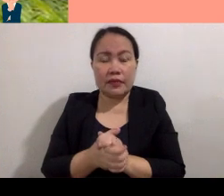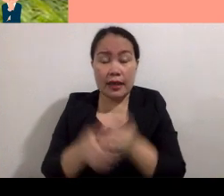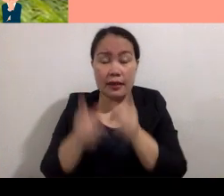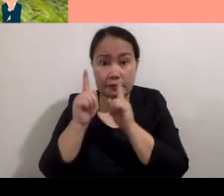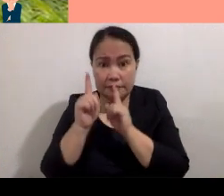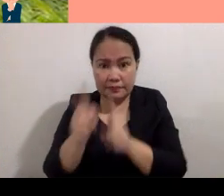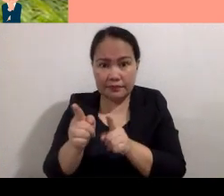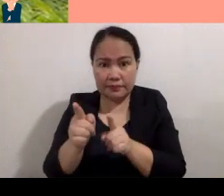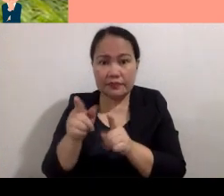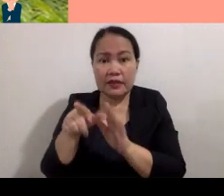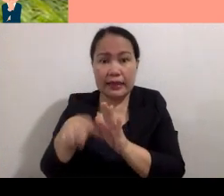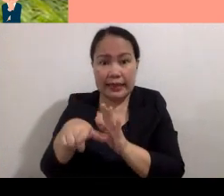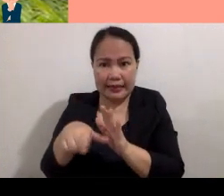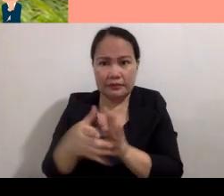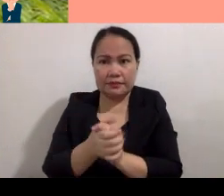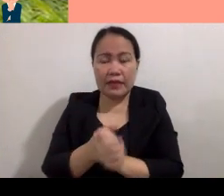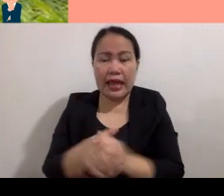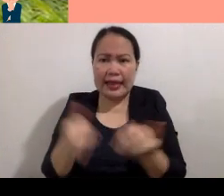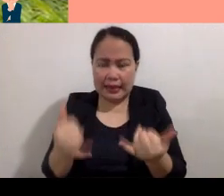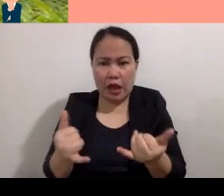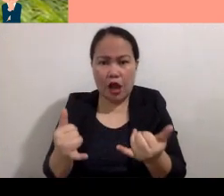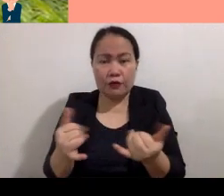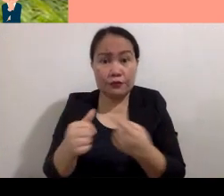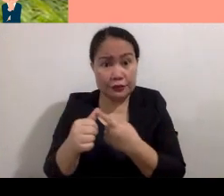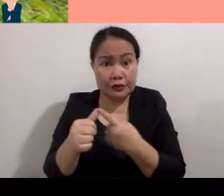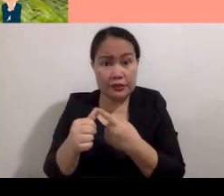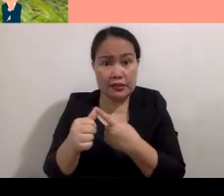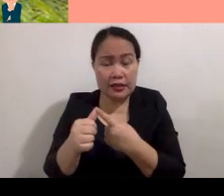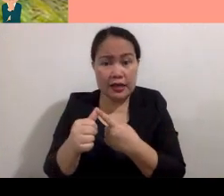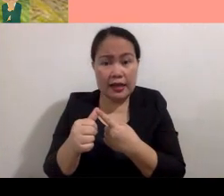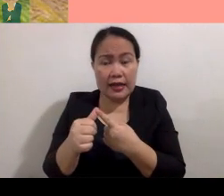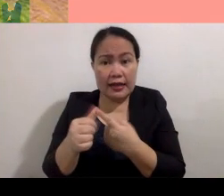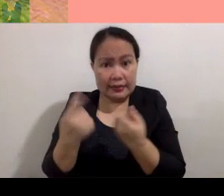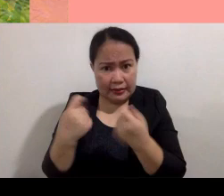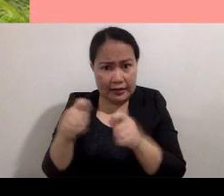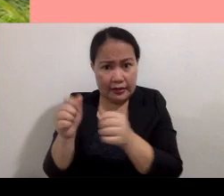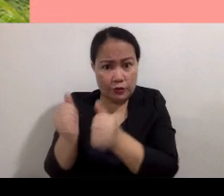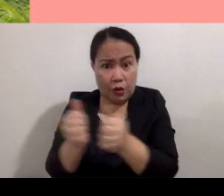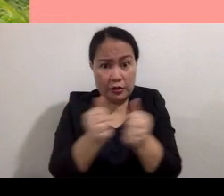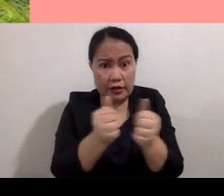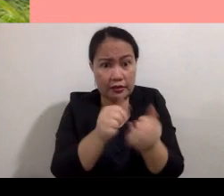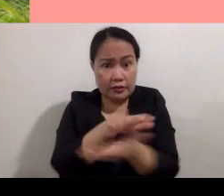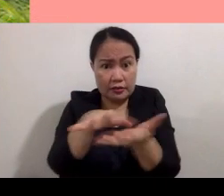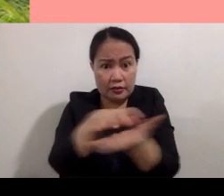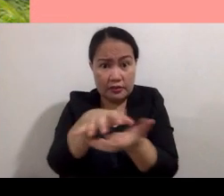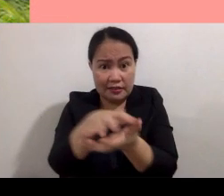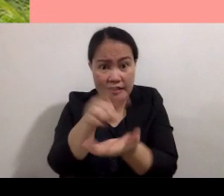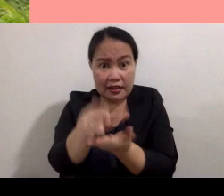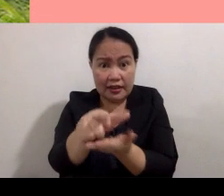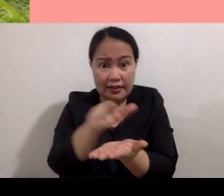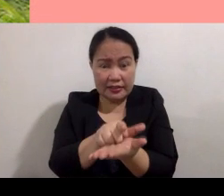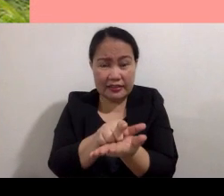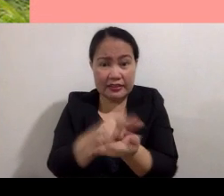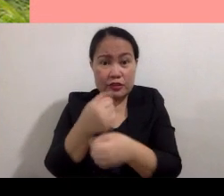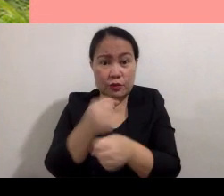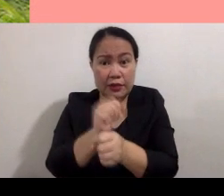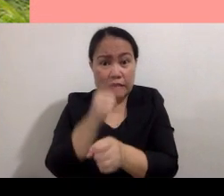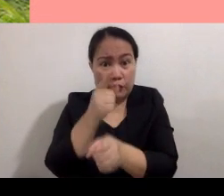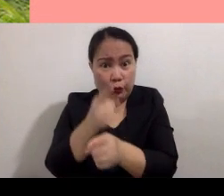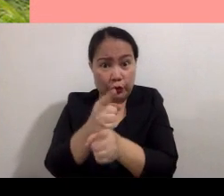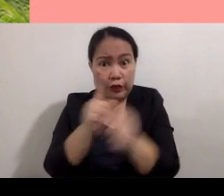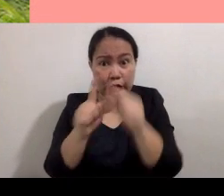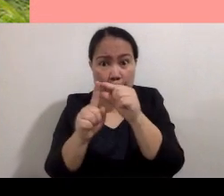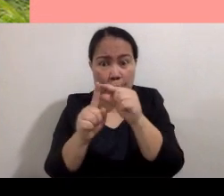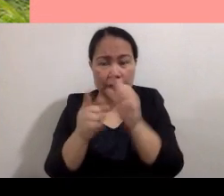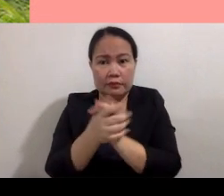kapaligiran? Sasagutan natin yan later on. Ngayon ay subukan muna nating ayusin ang mga jumbled letters upang